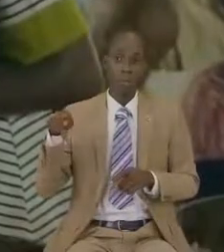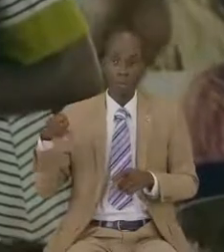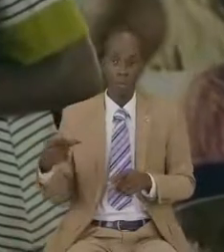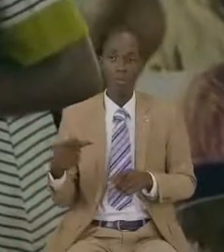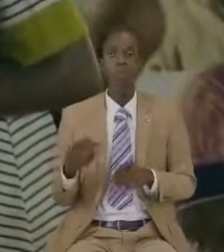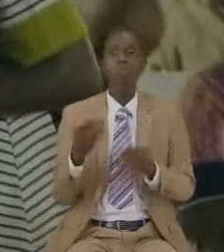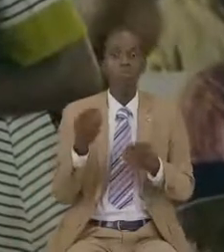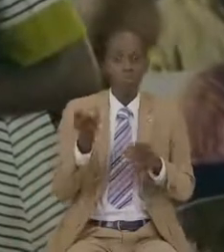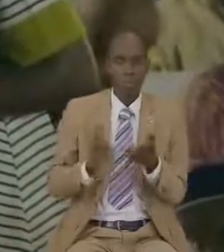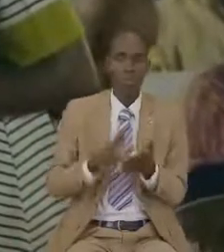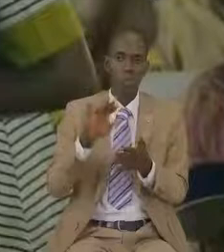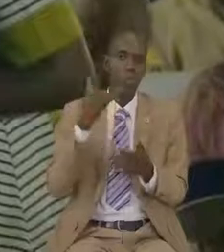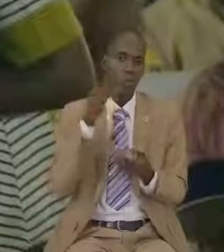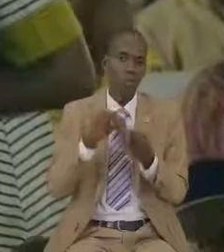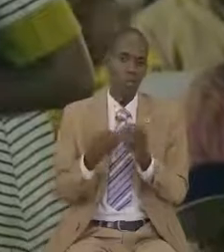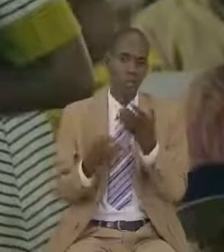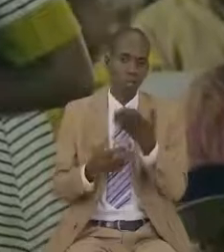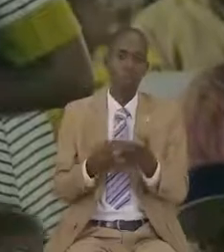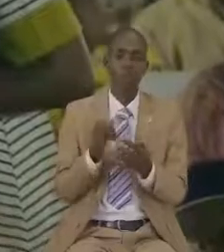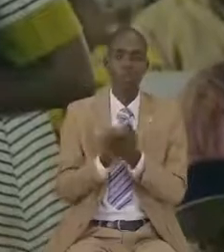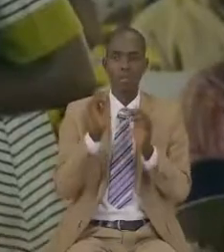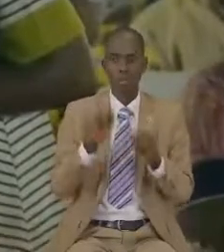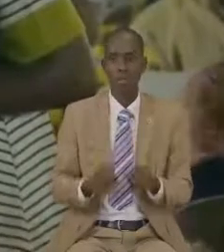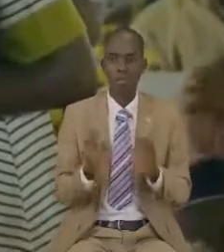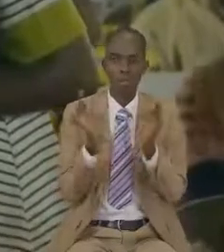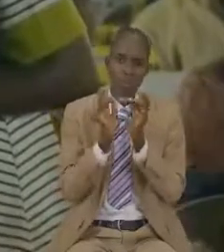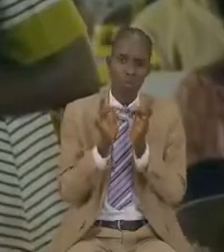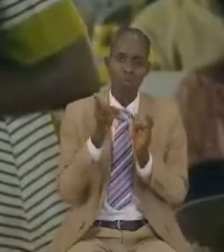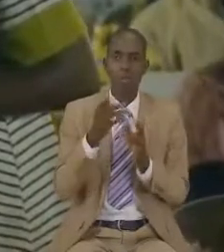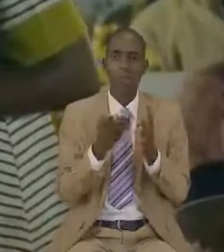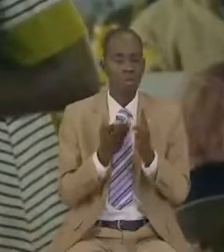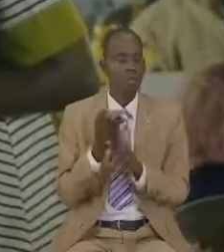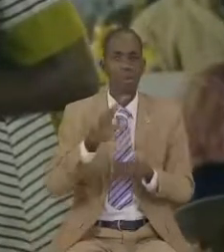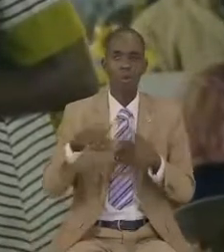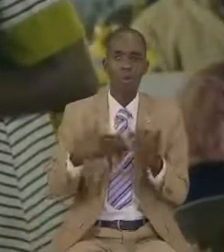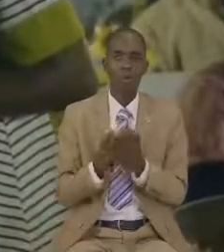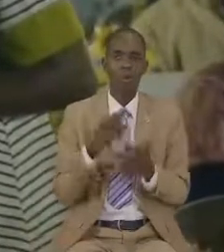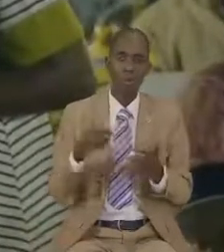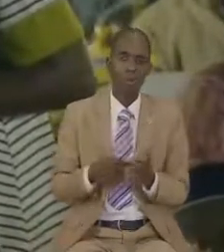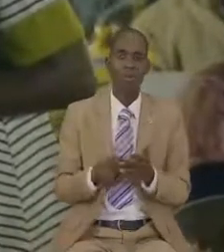Thank you.